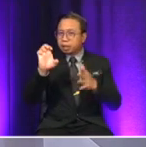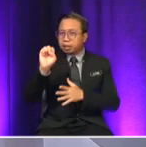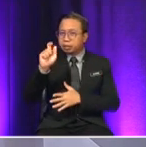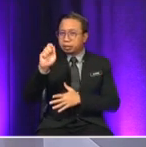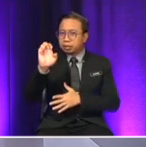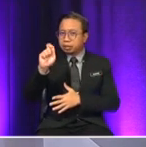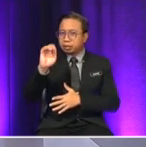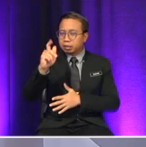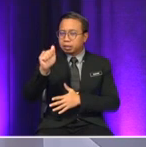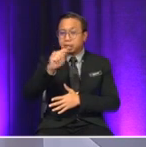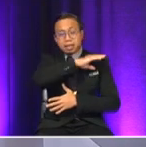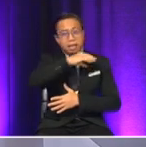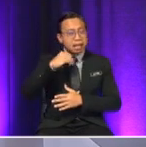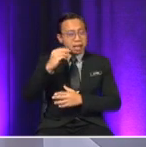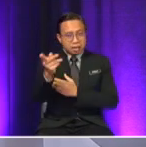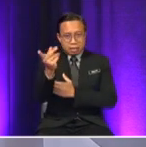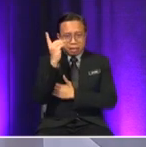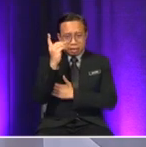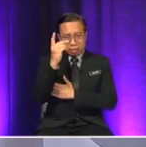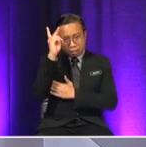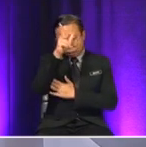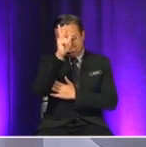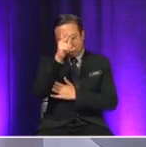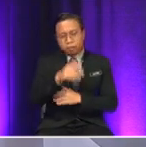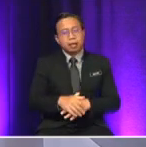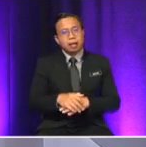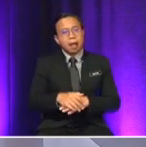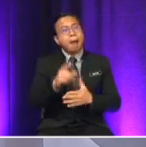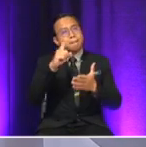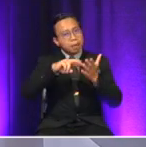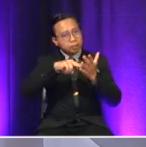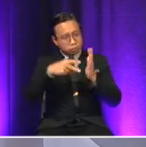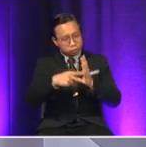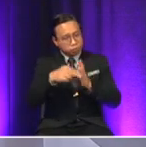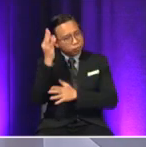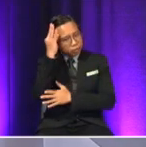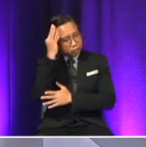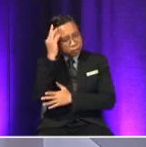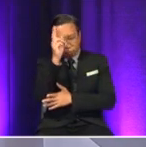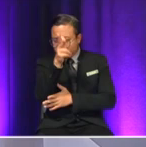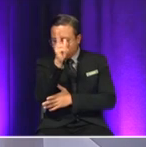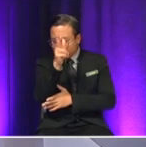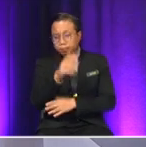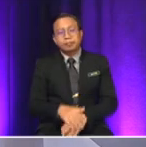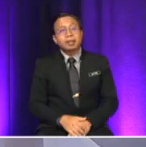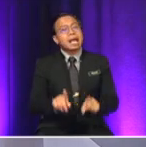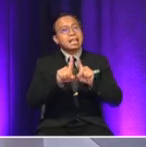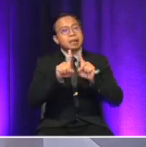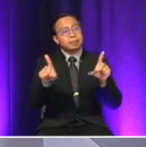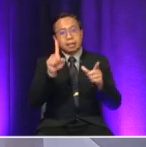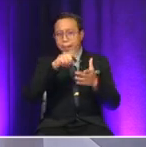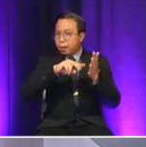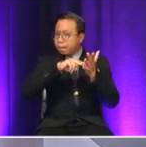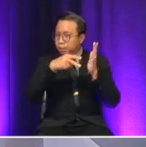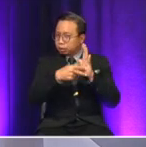kreatif. Cikgu Ida, bila sebut tentang estetika dan daya kreatif, kita dengar sekali mungkin kita fikir kreatif je. Tapi sebenarnya apakah